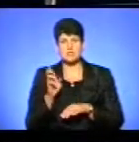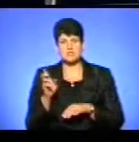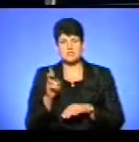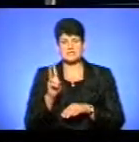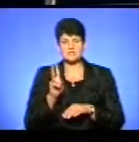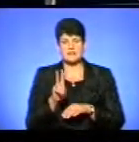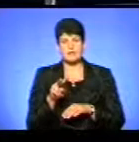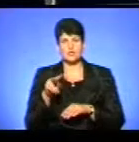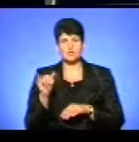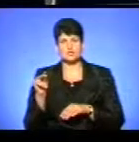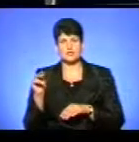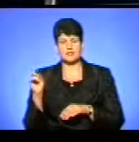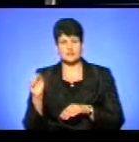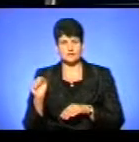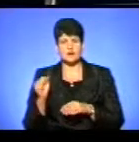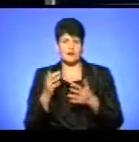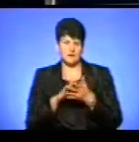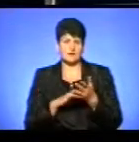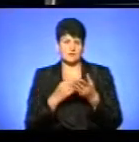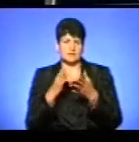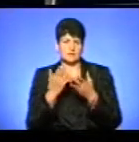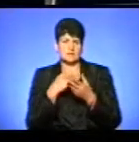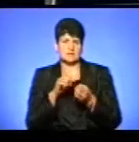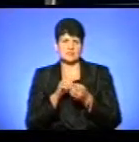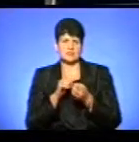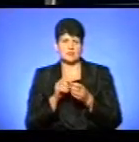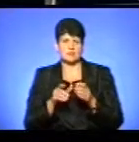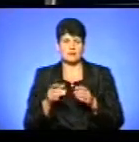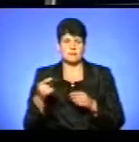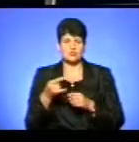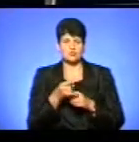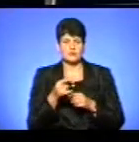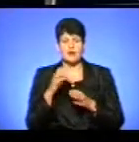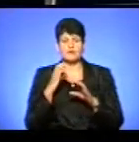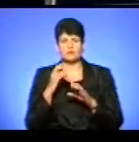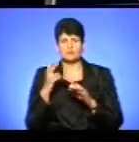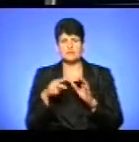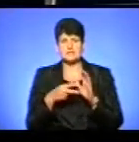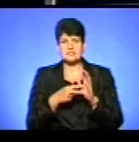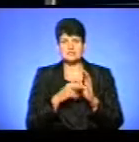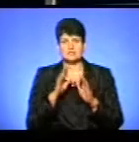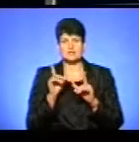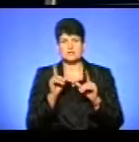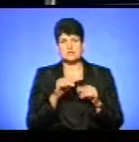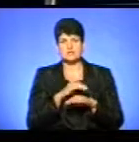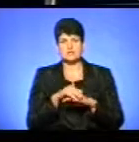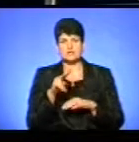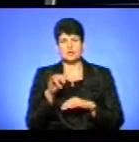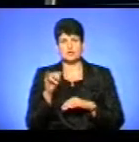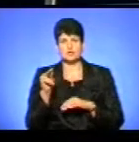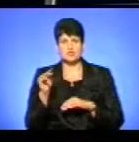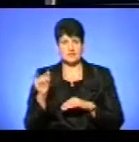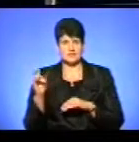та Лучаківського. А далі за звичним маршрутом. Автобус номер 27 курсуватиме через вулицю Лучаківського, далі за